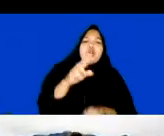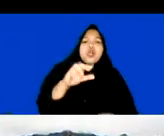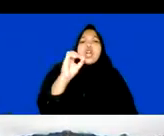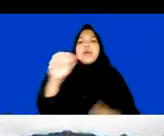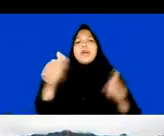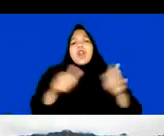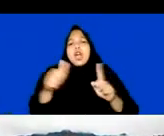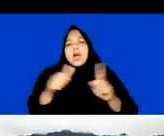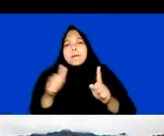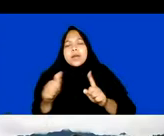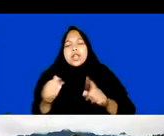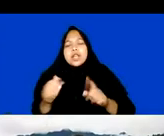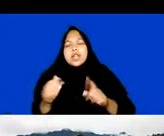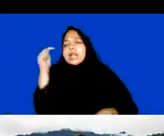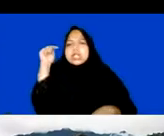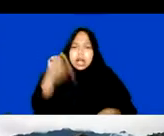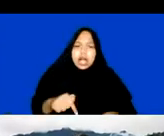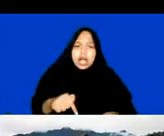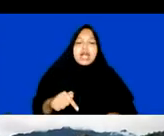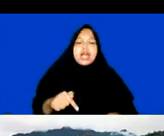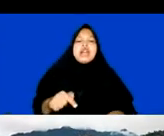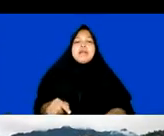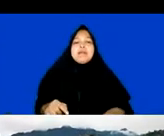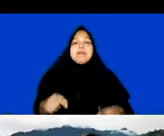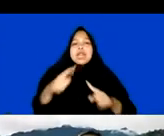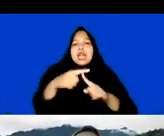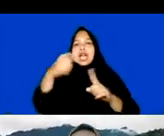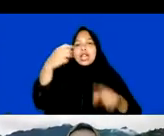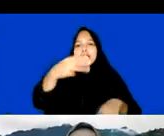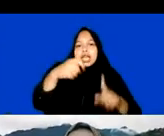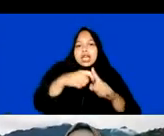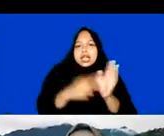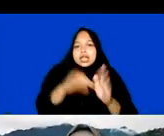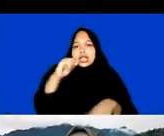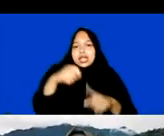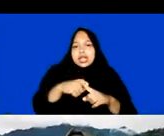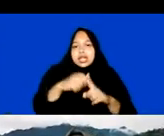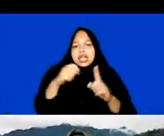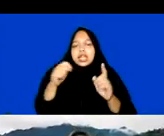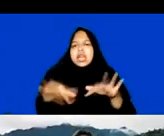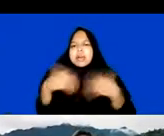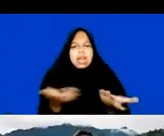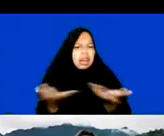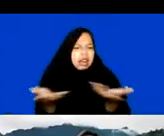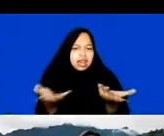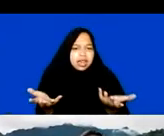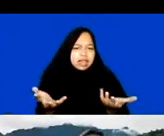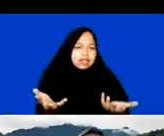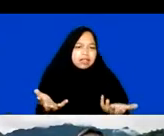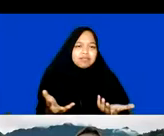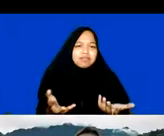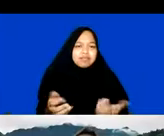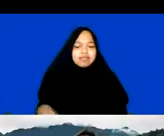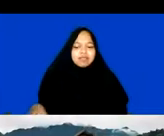ya. Itu tahapan teknik-tekniknya eksplorasi yang digunakan itu seperti apa sih Mas? Awalnya dulu ketika tahun 2016 menggunakan teknik